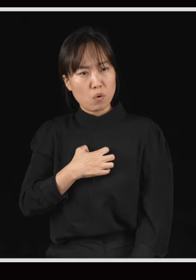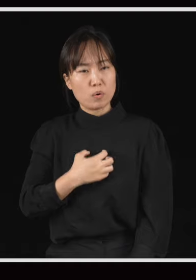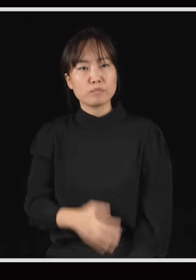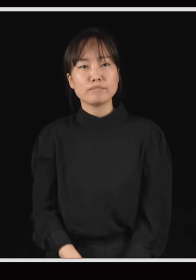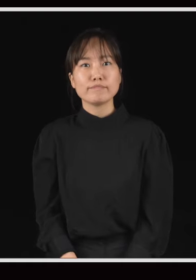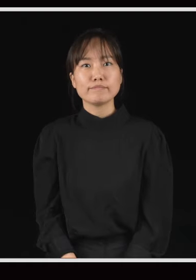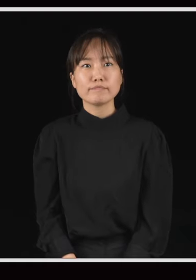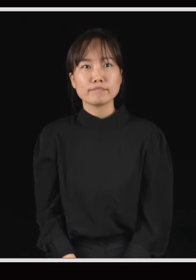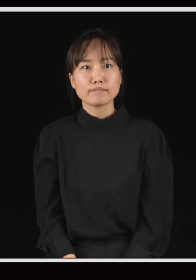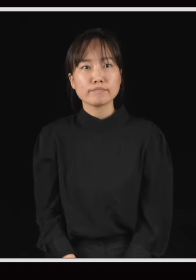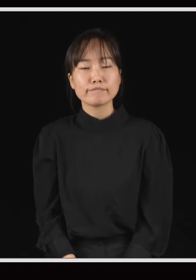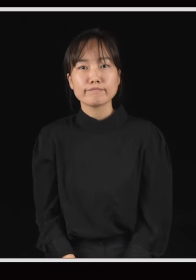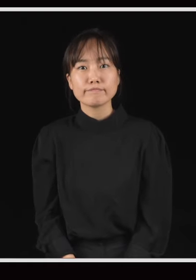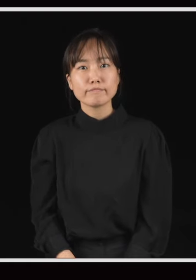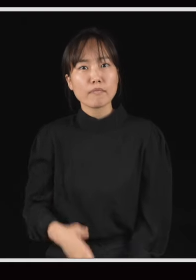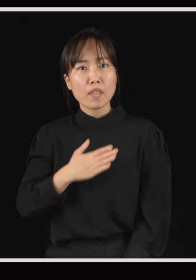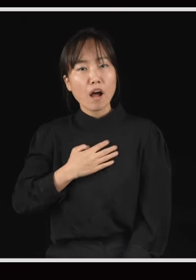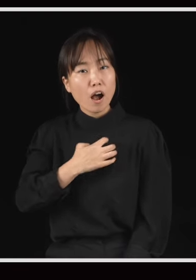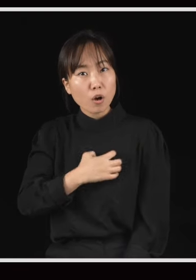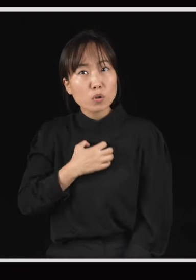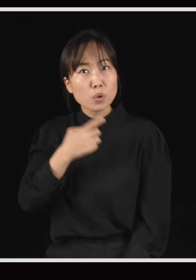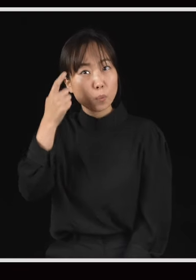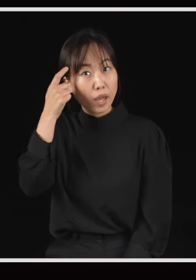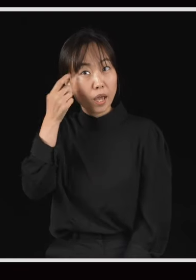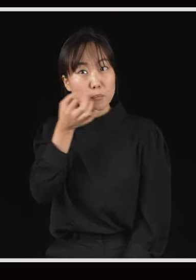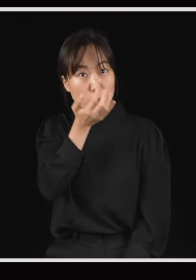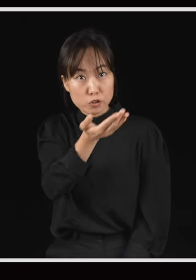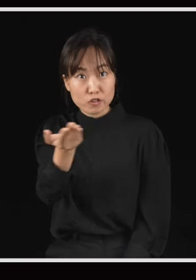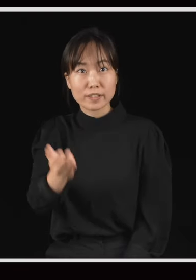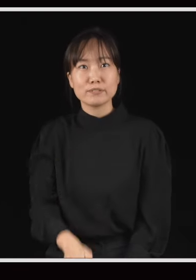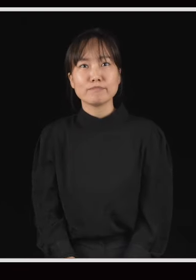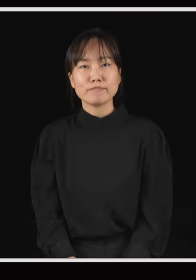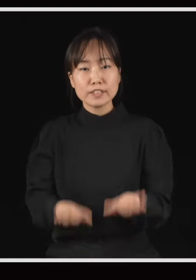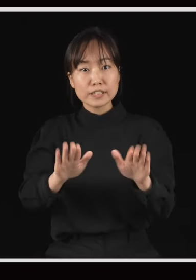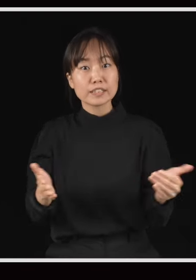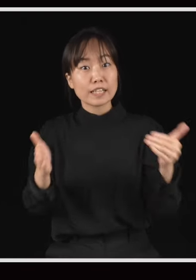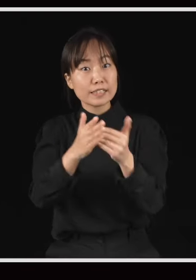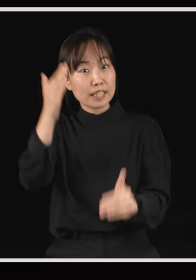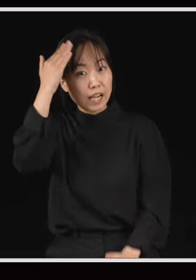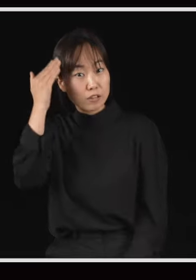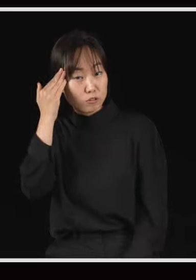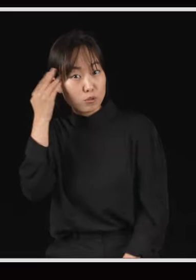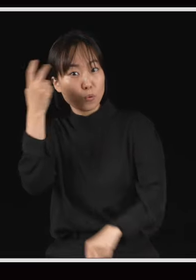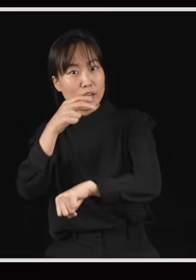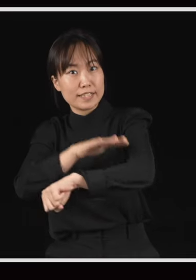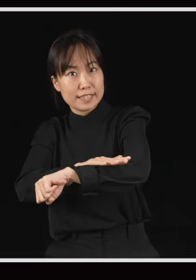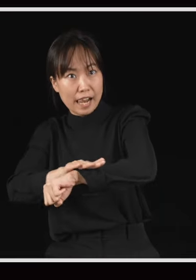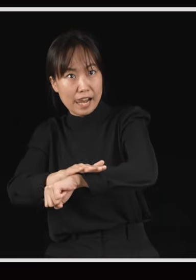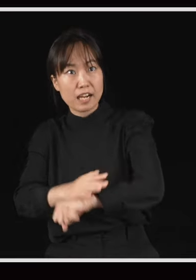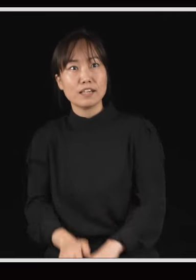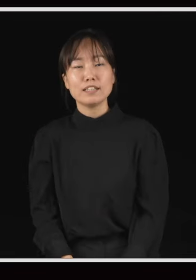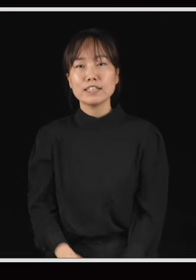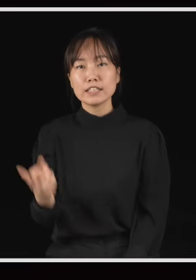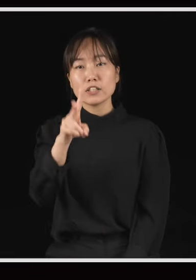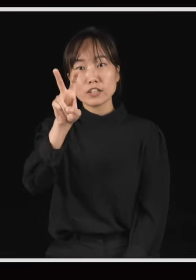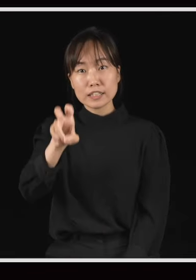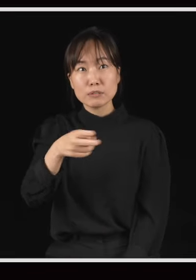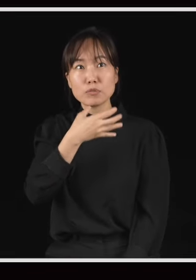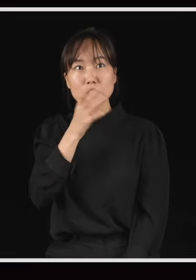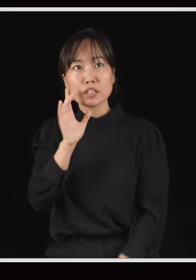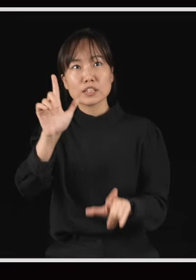우선 됩니다. 자, 제가 그 근거들을 보여드리죠. 우선 지금까지는 우리나라 굉장히 잘했습니다. 2020년 노인